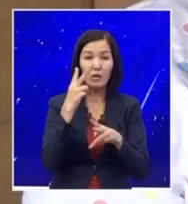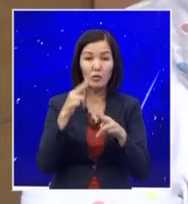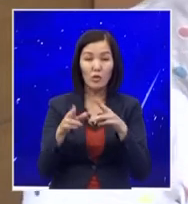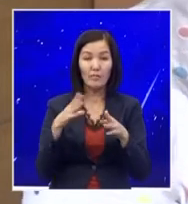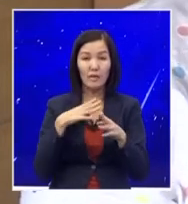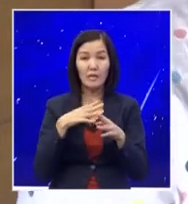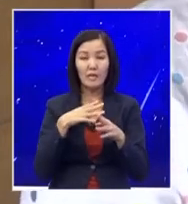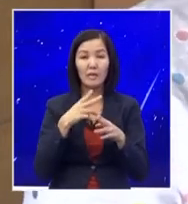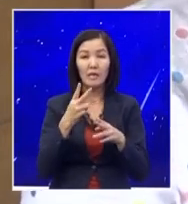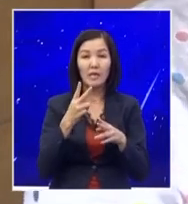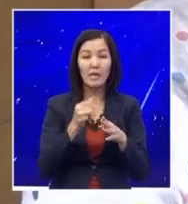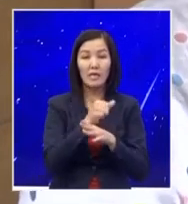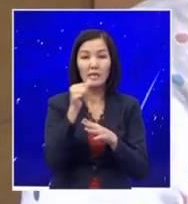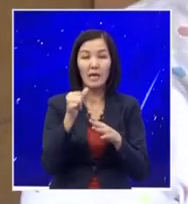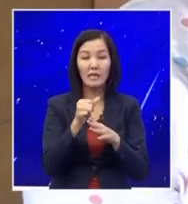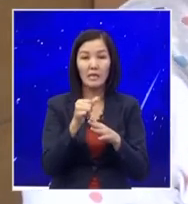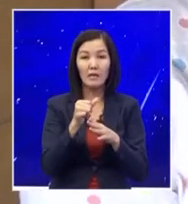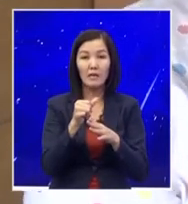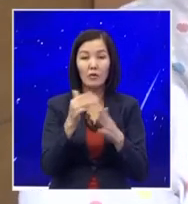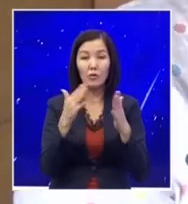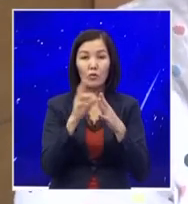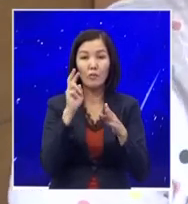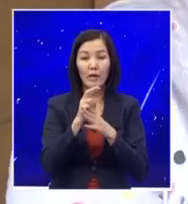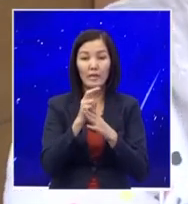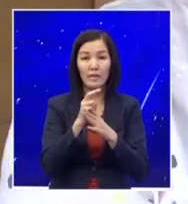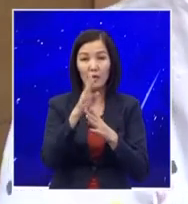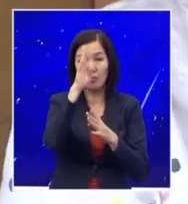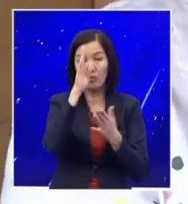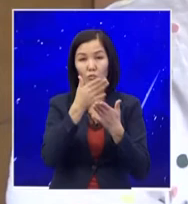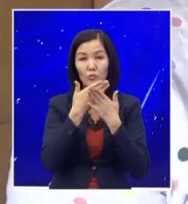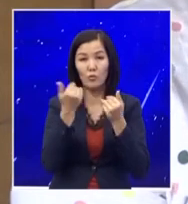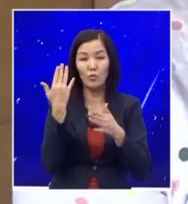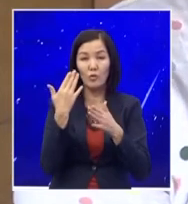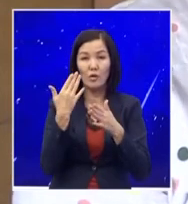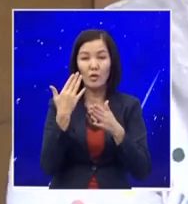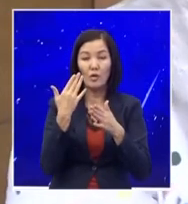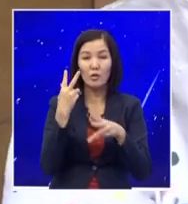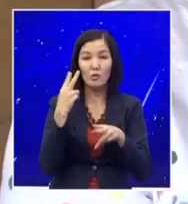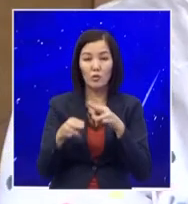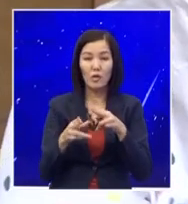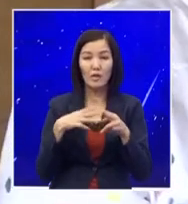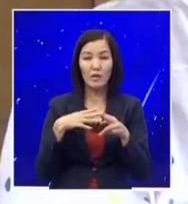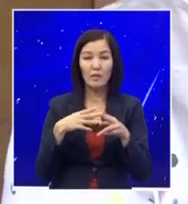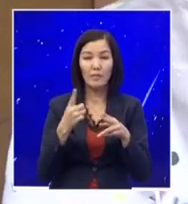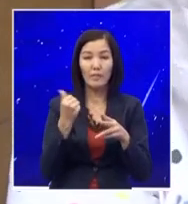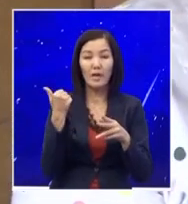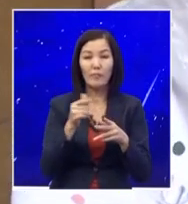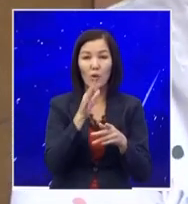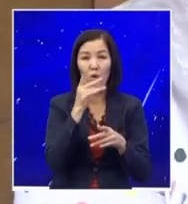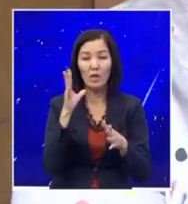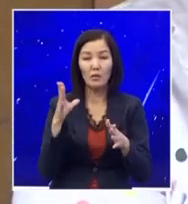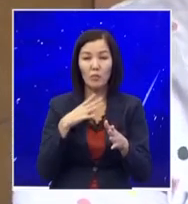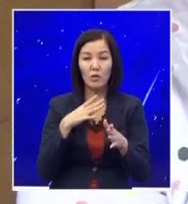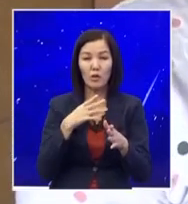бұрын көкем үйге кірсе, уже бала жоқ. Содан бері баланы таппай жатырмыз. 9-нан бастап мен 16 бір жеті болды. Көрген